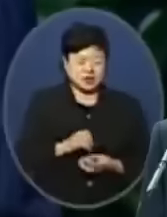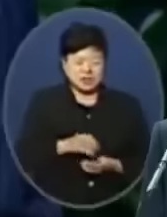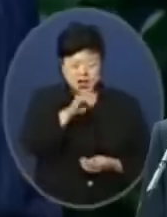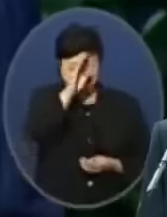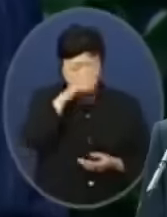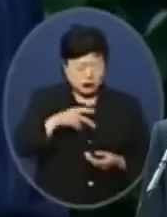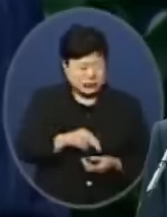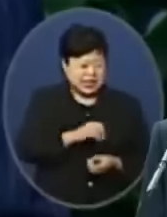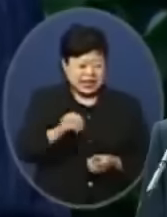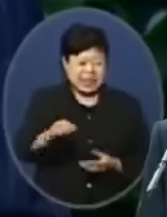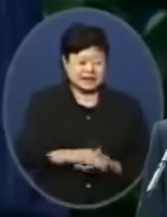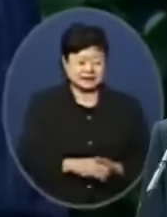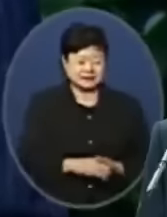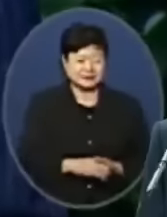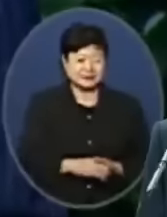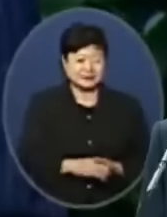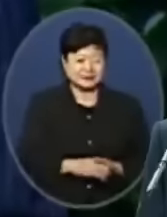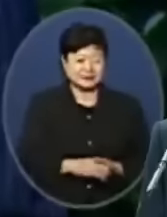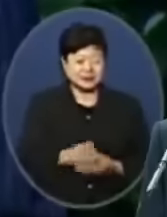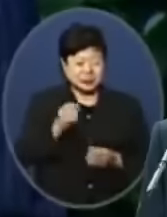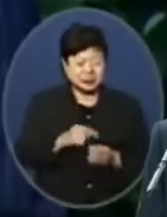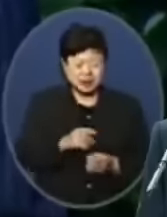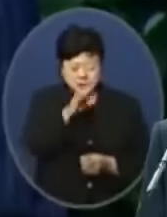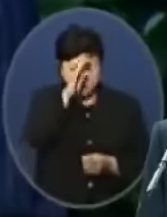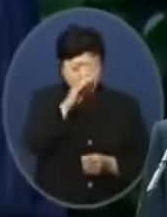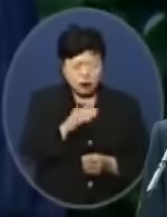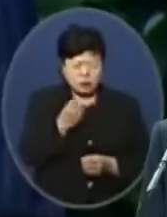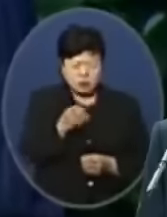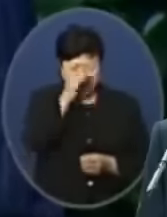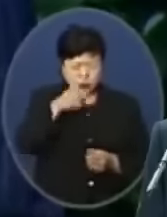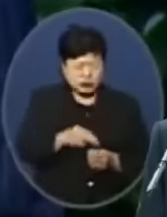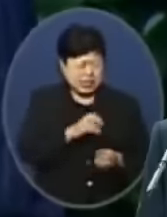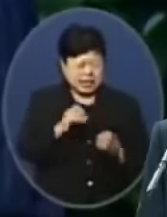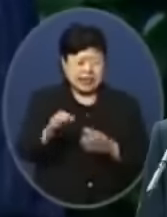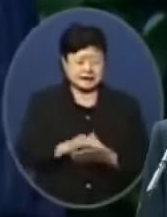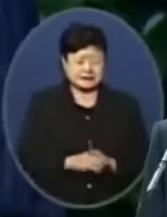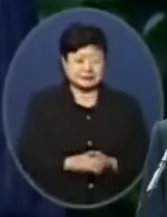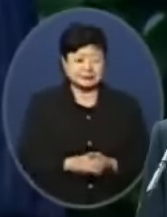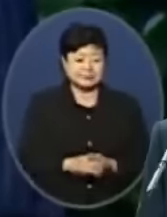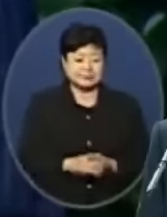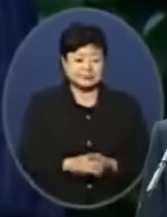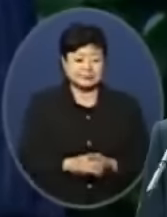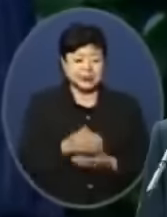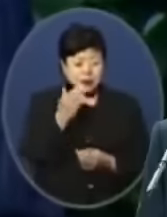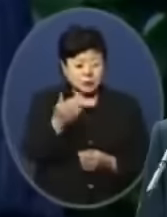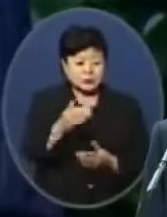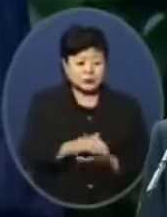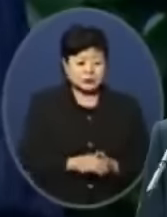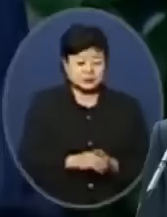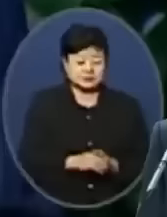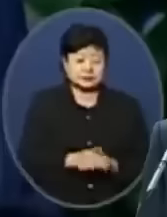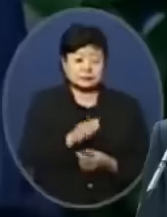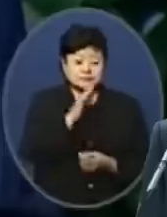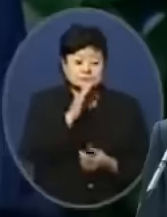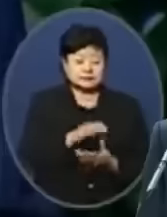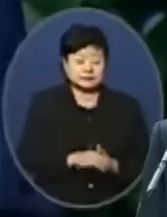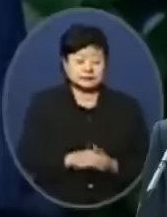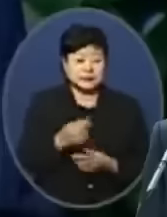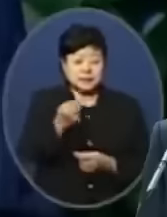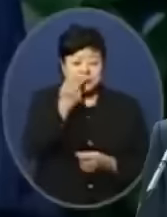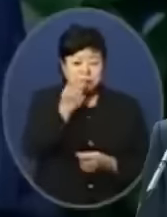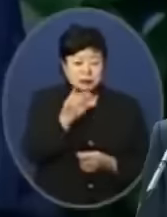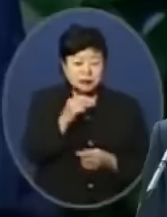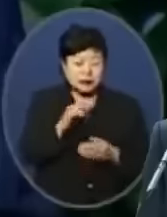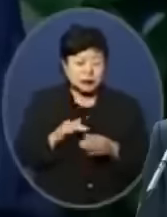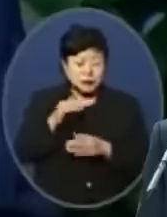위장병도 잘라내고 영적인 병도 우울증도 잘라내고 여러분이 아주 생명을